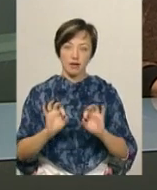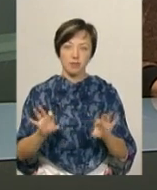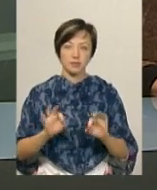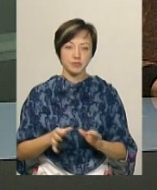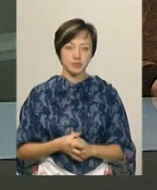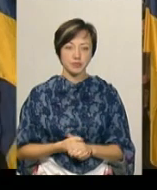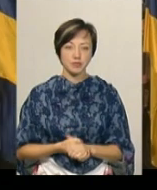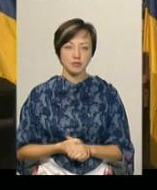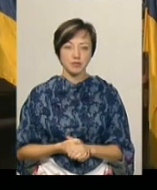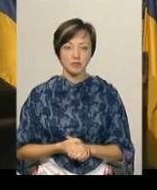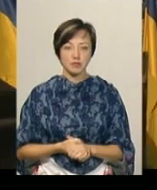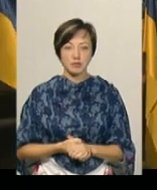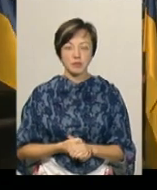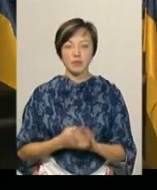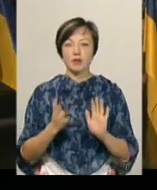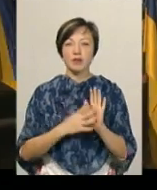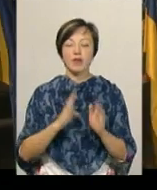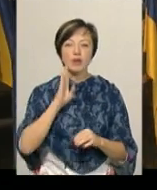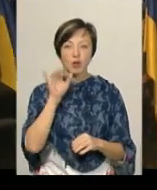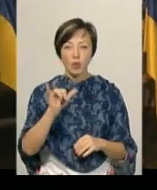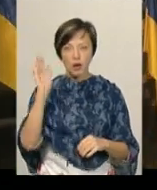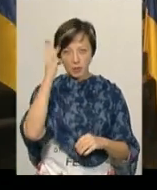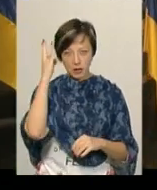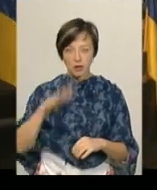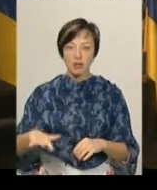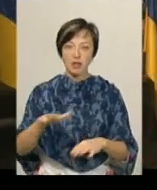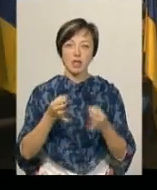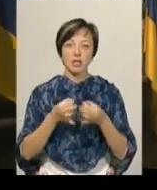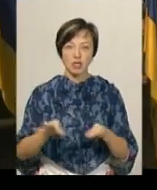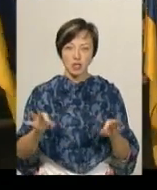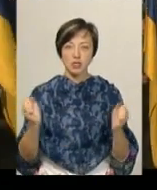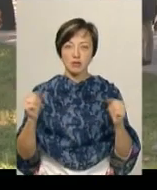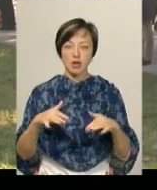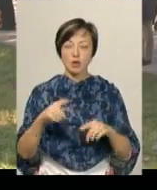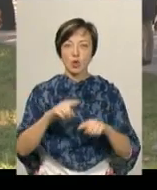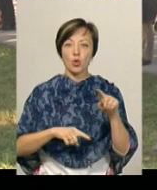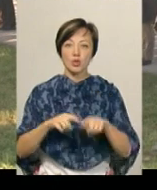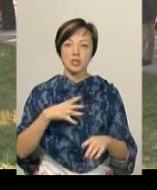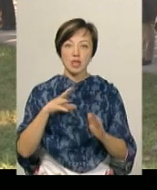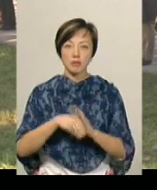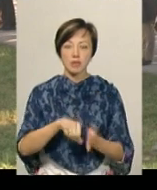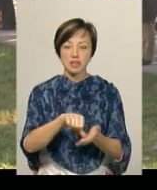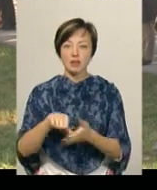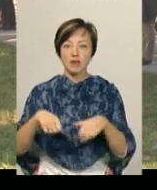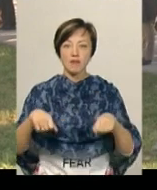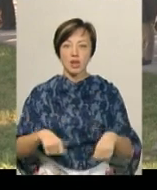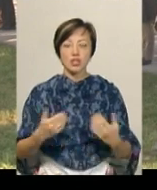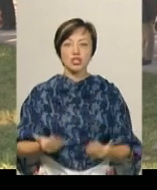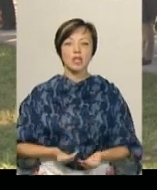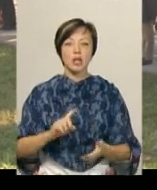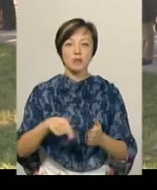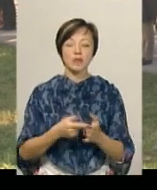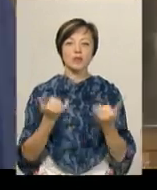далі. 9 ранку у Хмельницькому на Майдані Незалежності зібрались родичі загиблих, представники влади та жителі